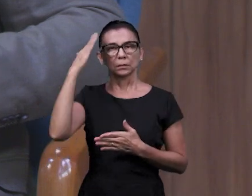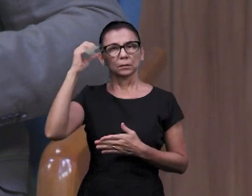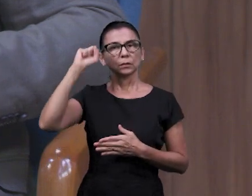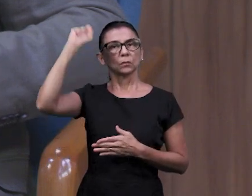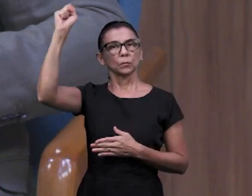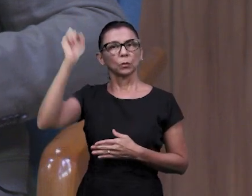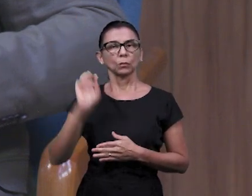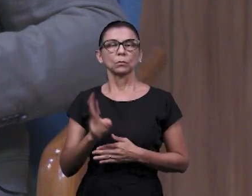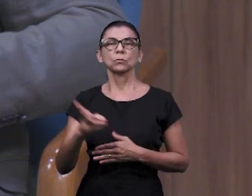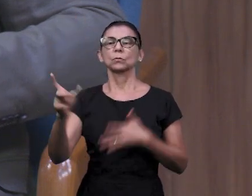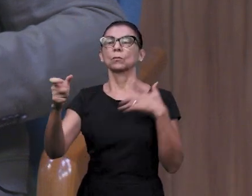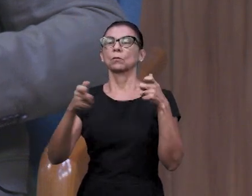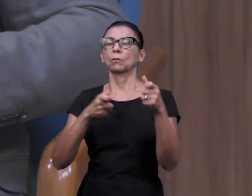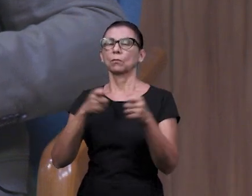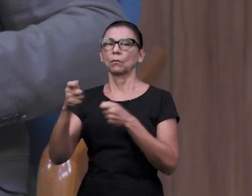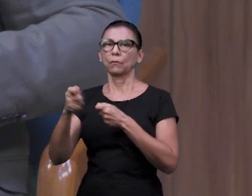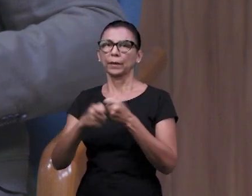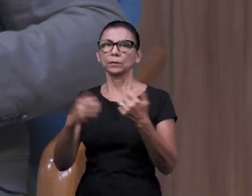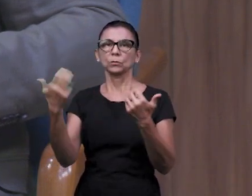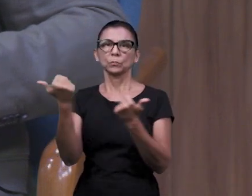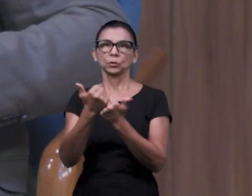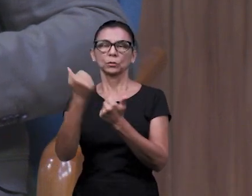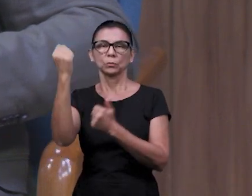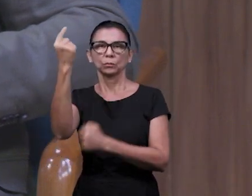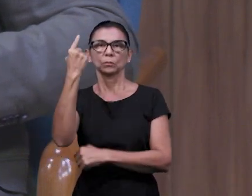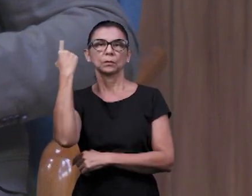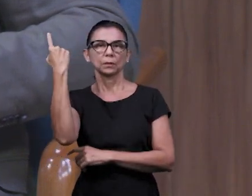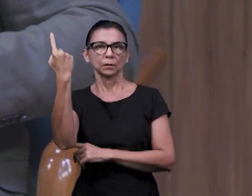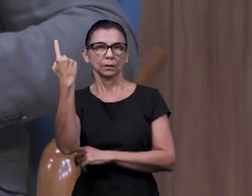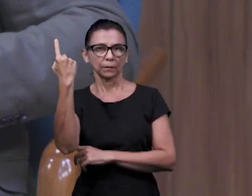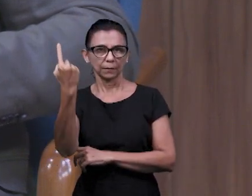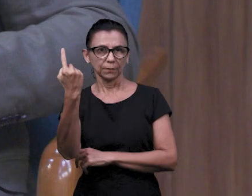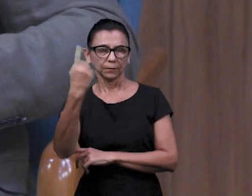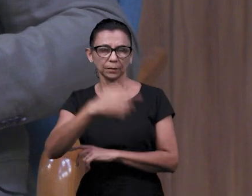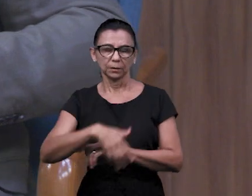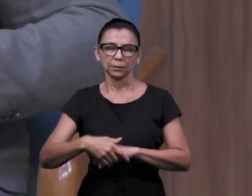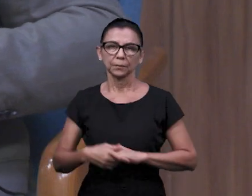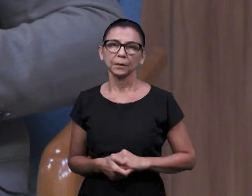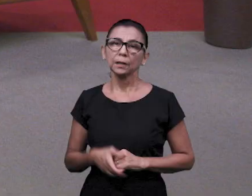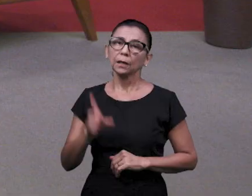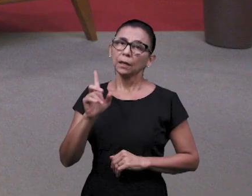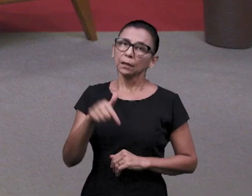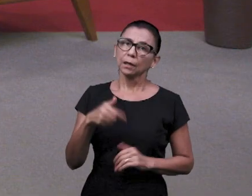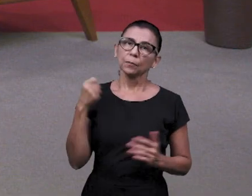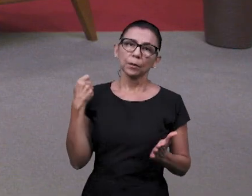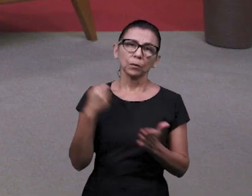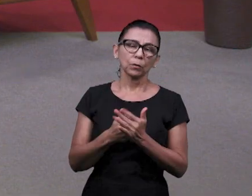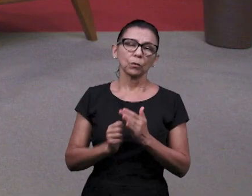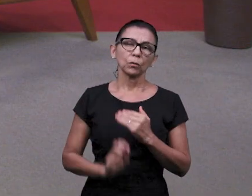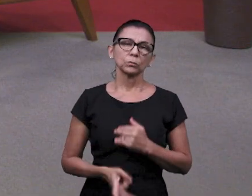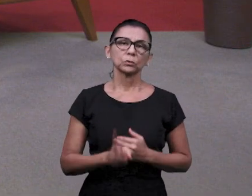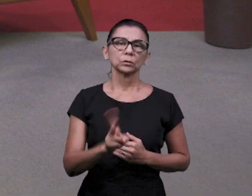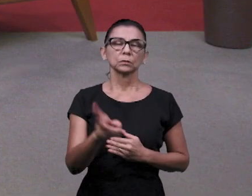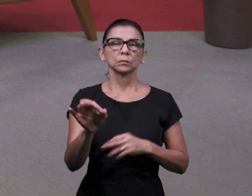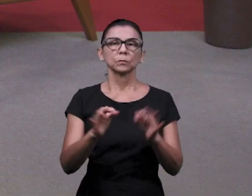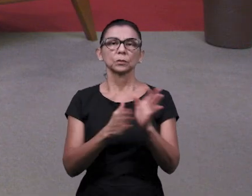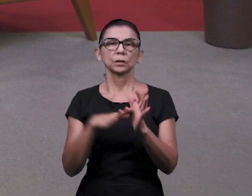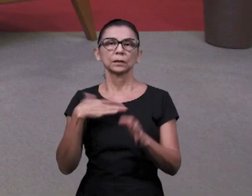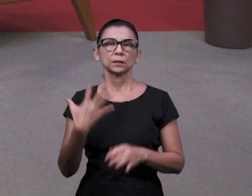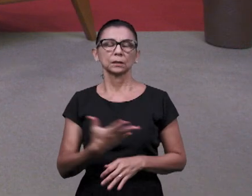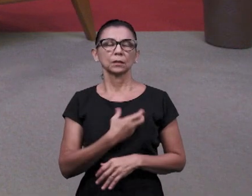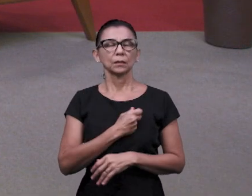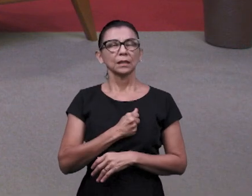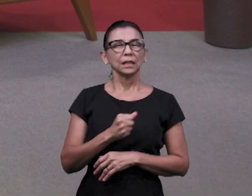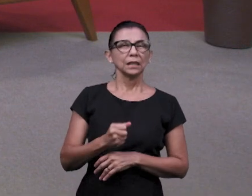Salomon continue le royaume, Abzak entre dans ce contexte pour vivre ce qui est le projet de Dieu. Et Adonijah est celui qui essaye